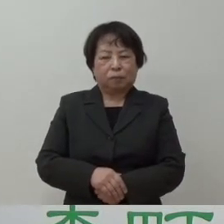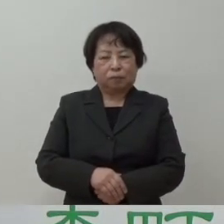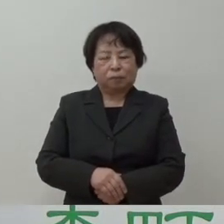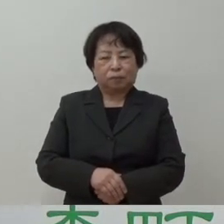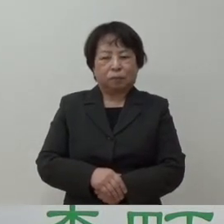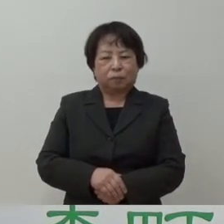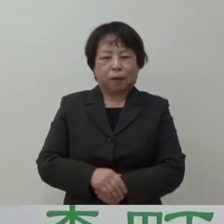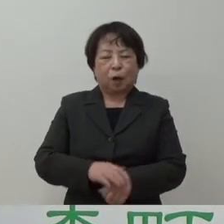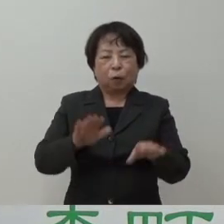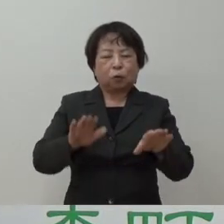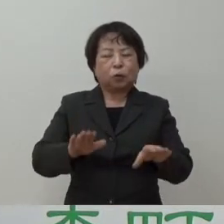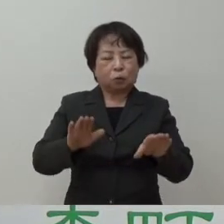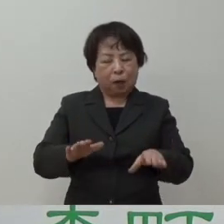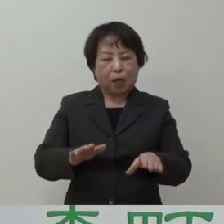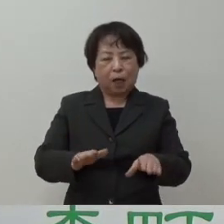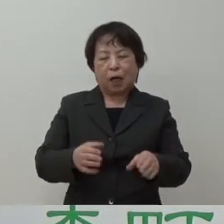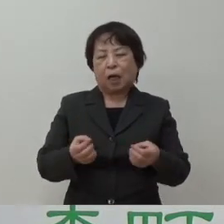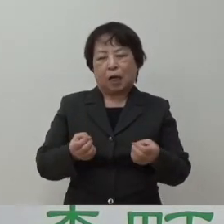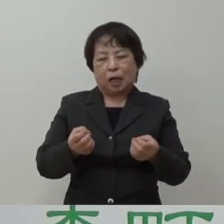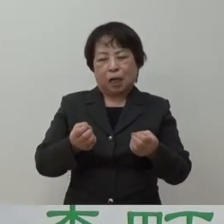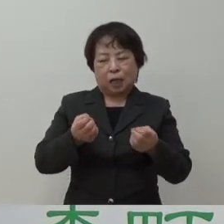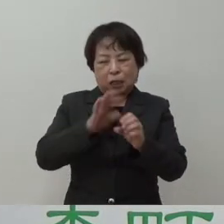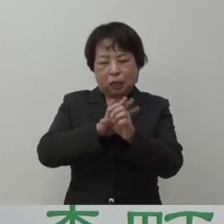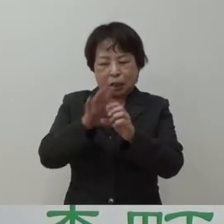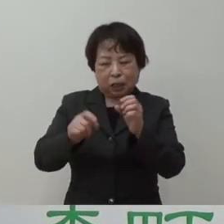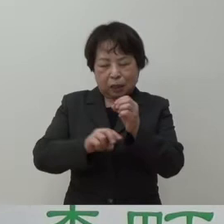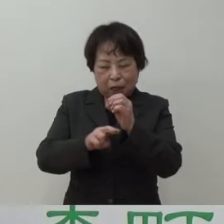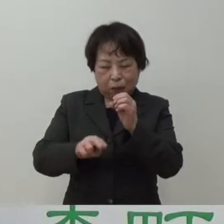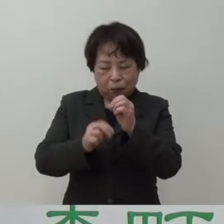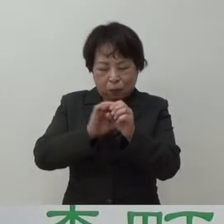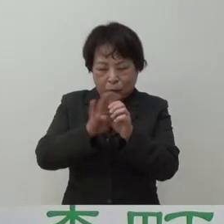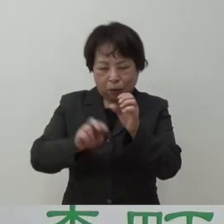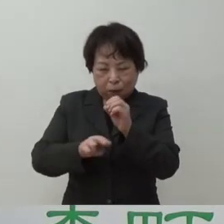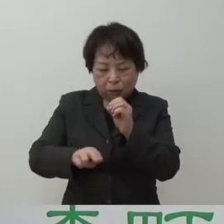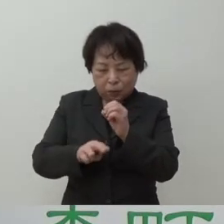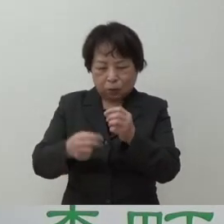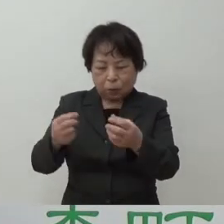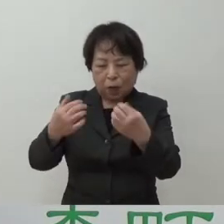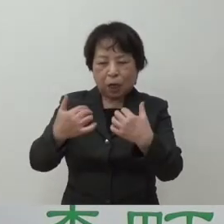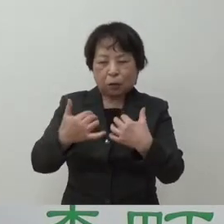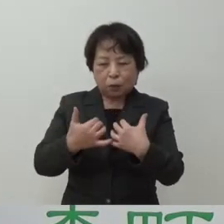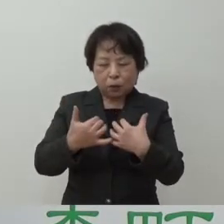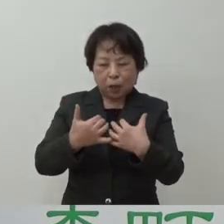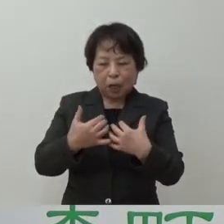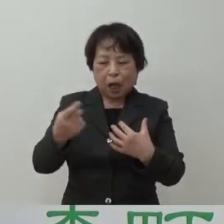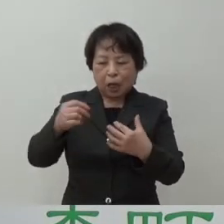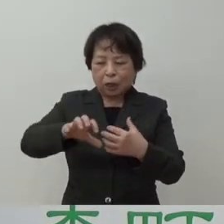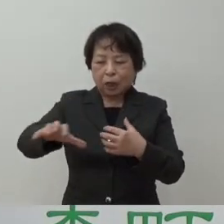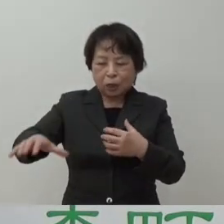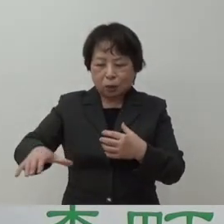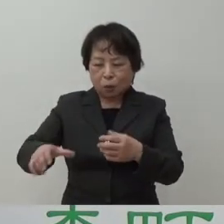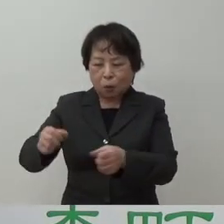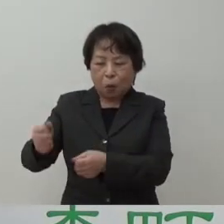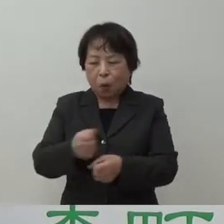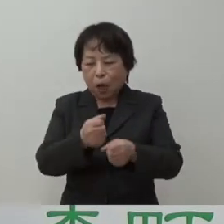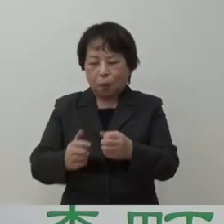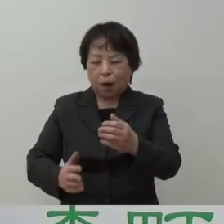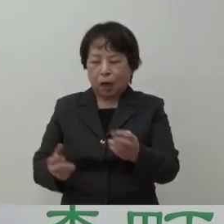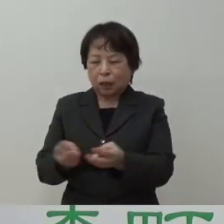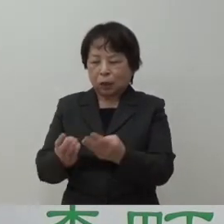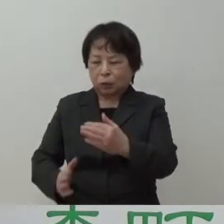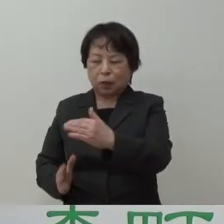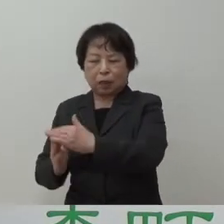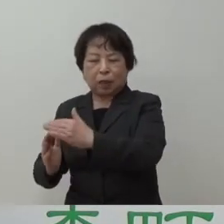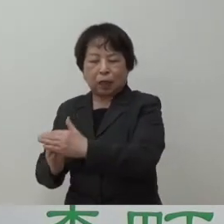今年は新型コロナウイルスの影響で現地での応援は人数が限られているため